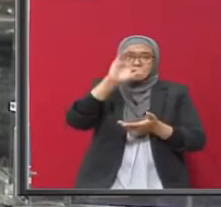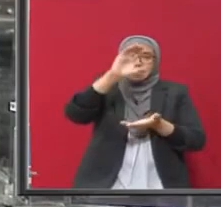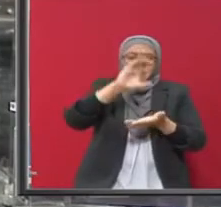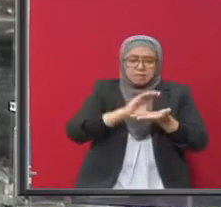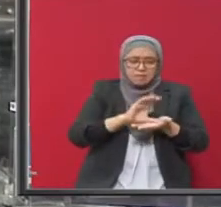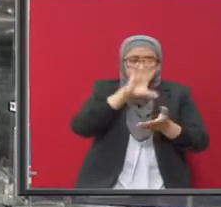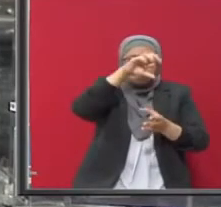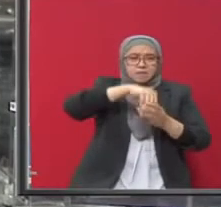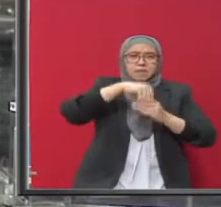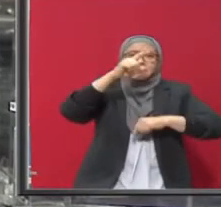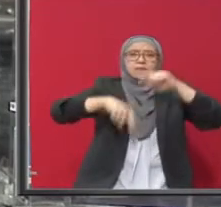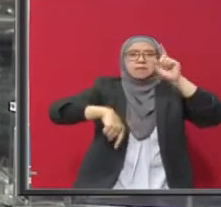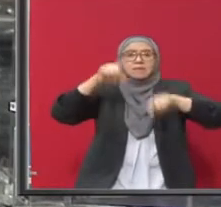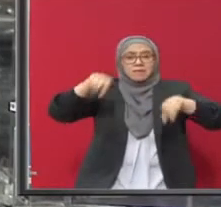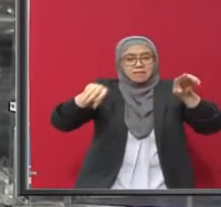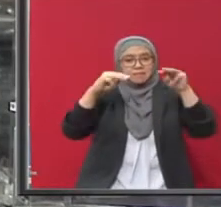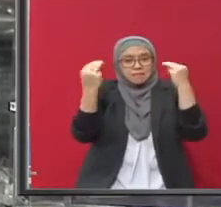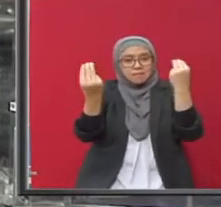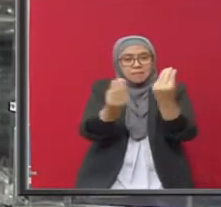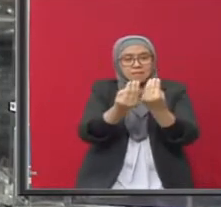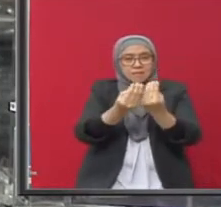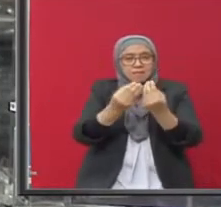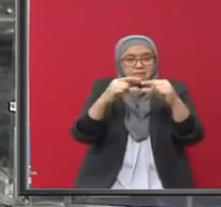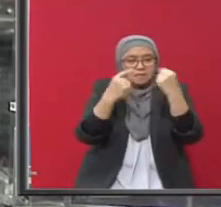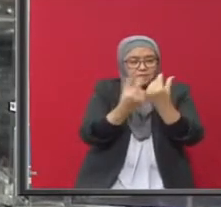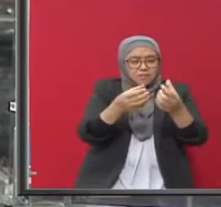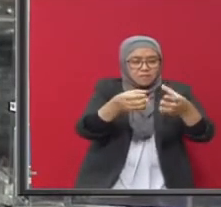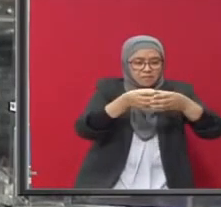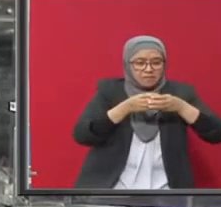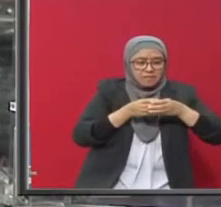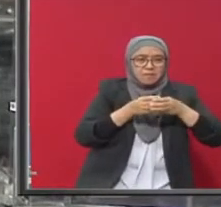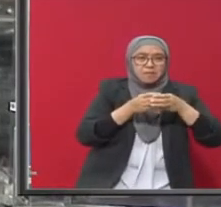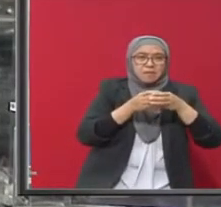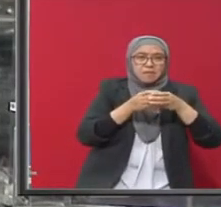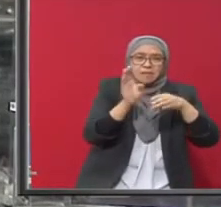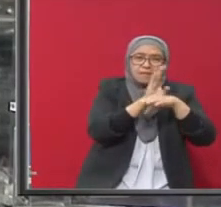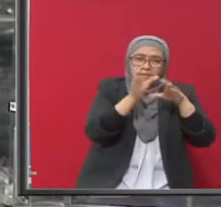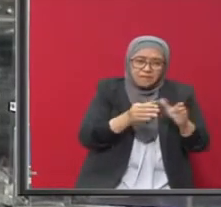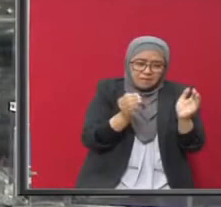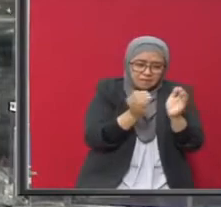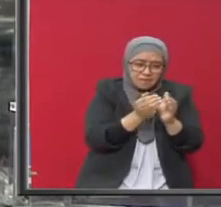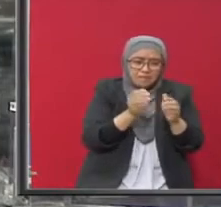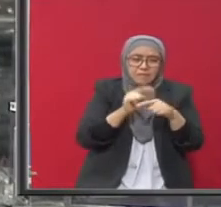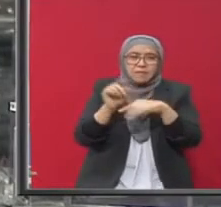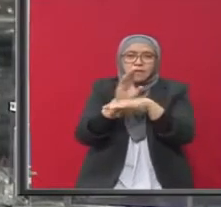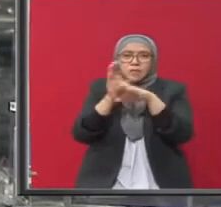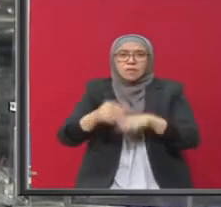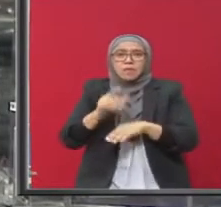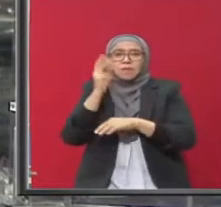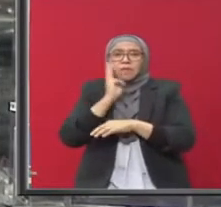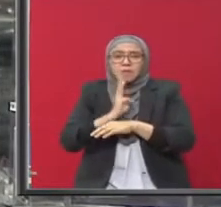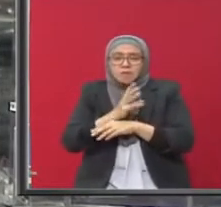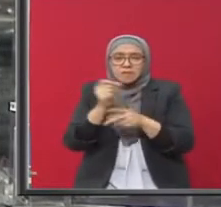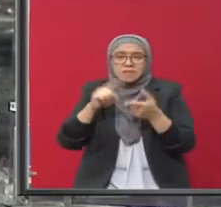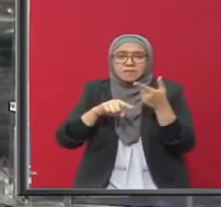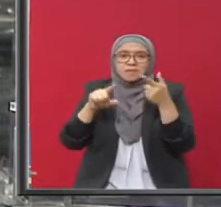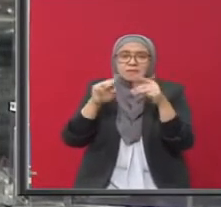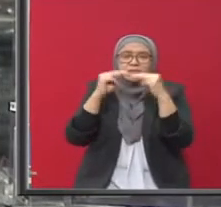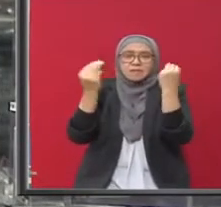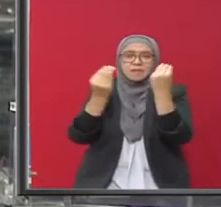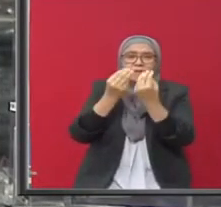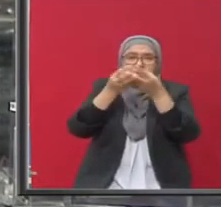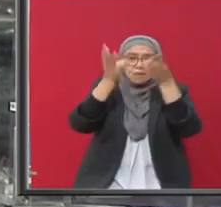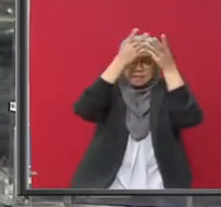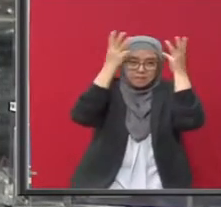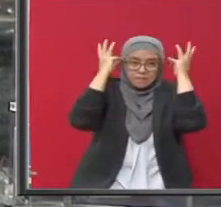pelbagai lapisan masyarakat seperti golongan peniaga kecil, usahawan wanita, termasuklah masyarakat asli dan Siam yang